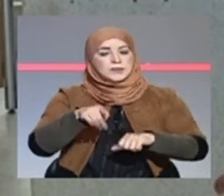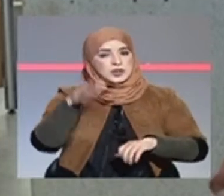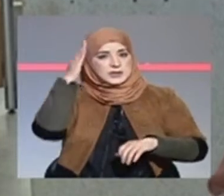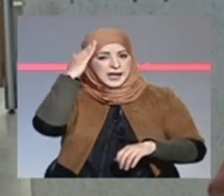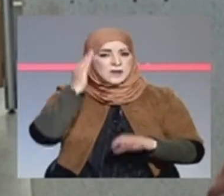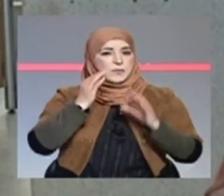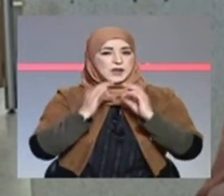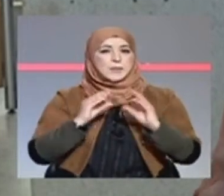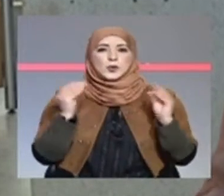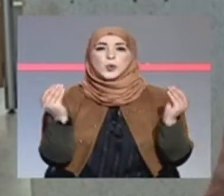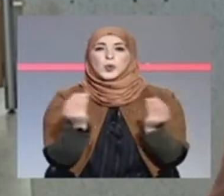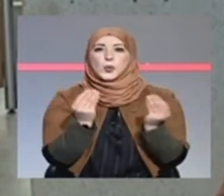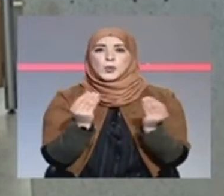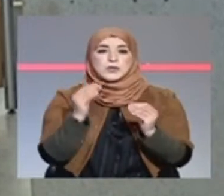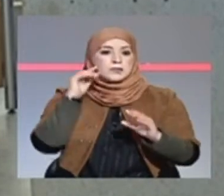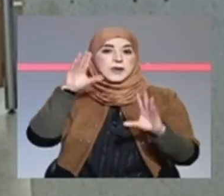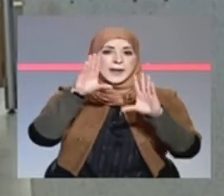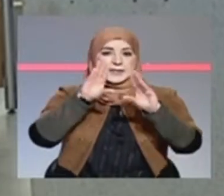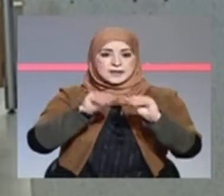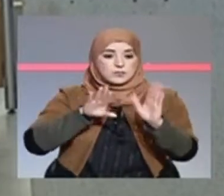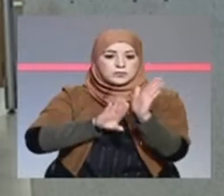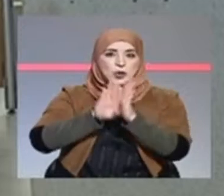ساعات الفاصله